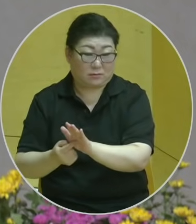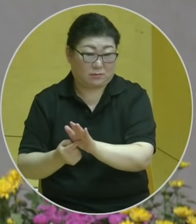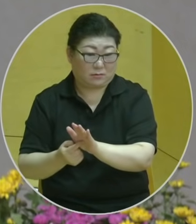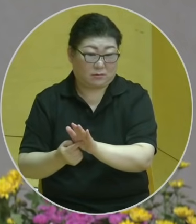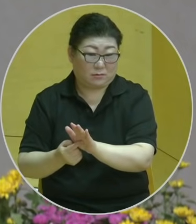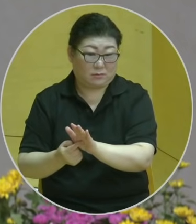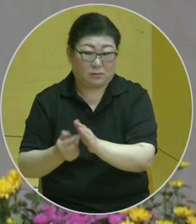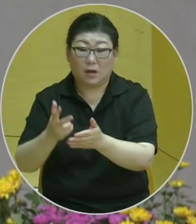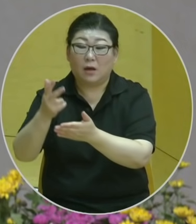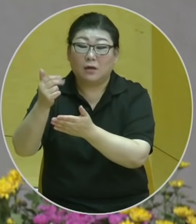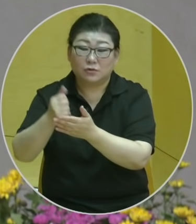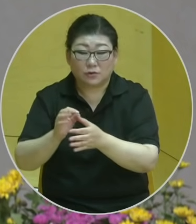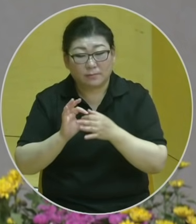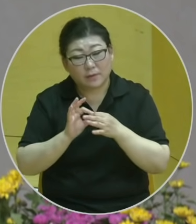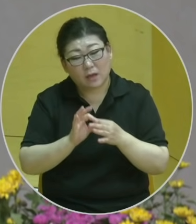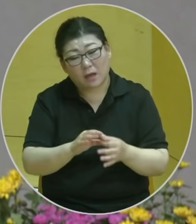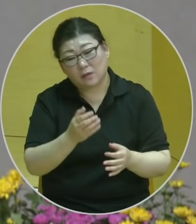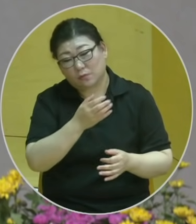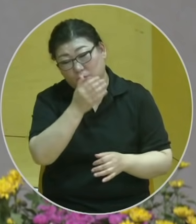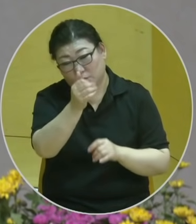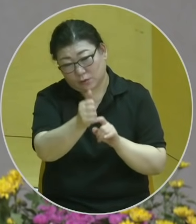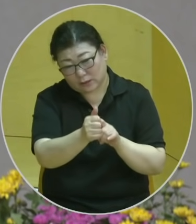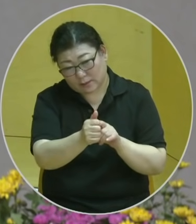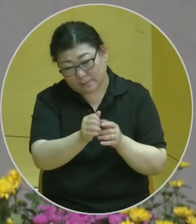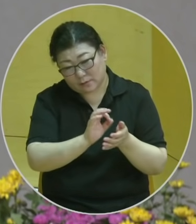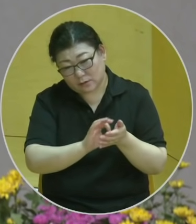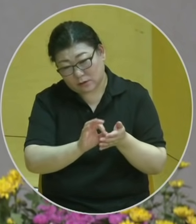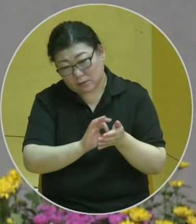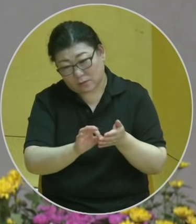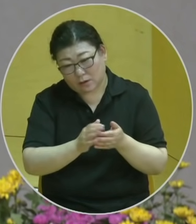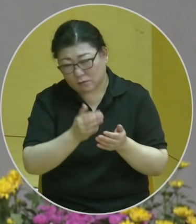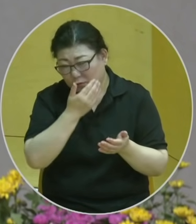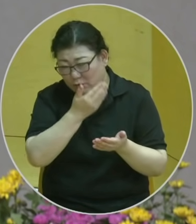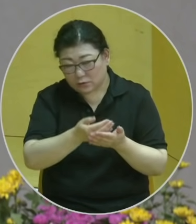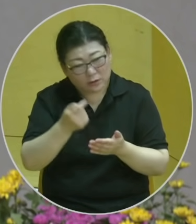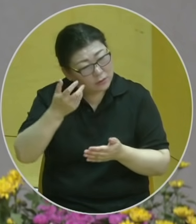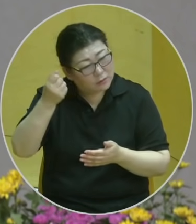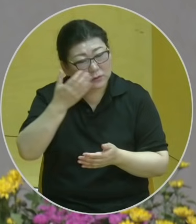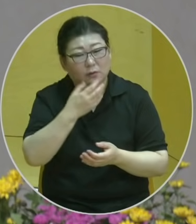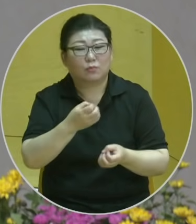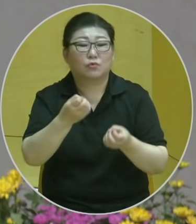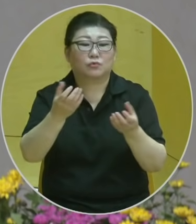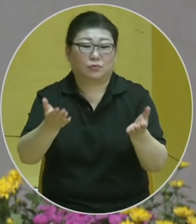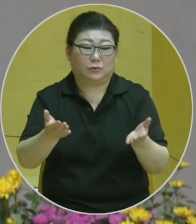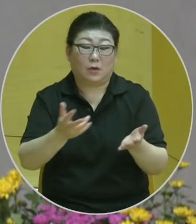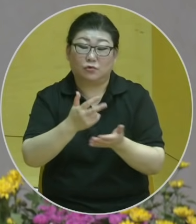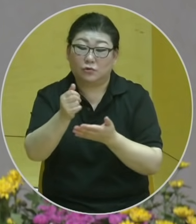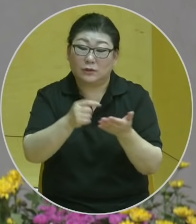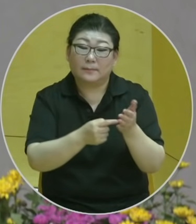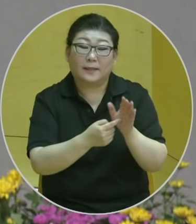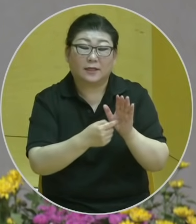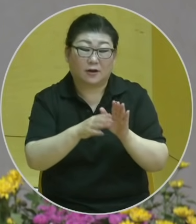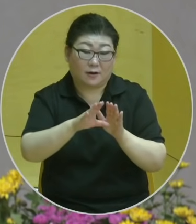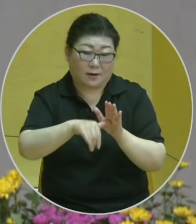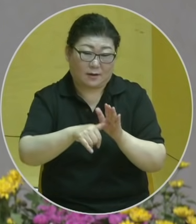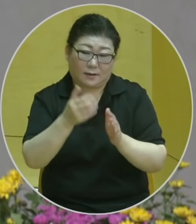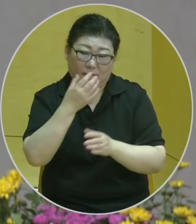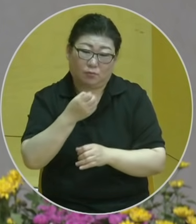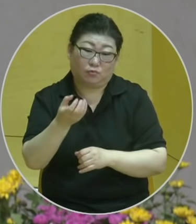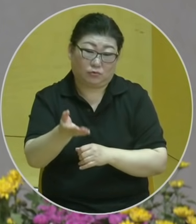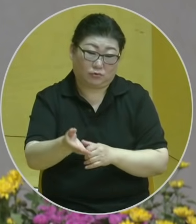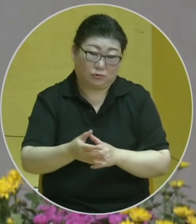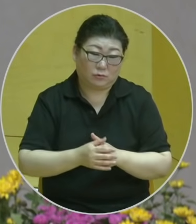계속 세워나가시고 높여주시고 귀하게 여기시고 복주시는 것을 보게 됩니다. 주님을 드러낼 때 복주시는 걸